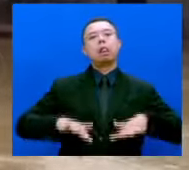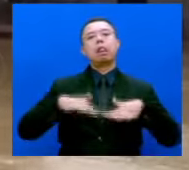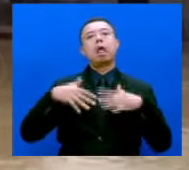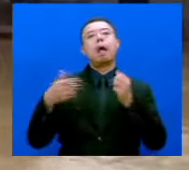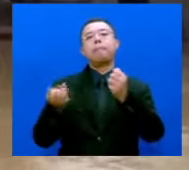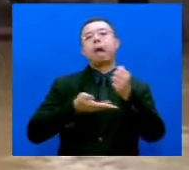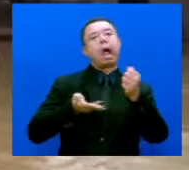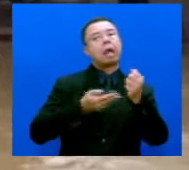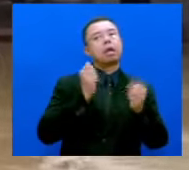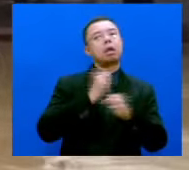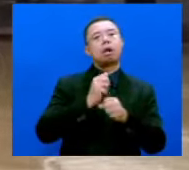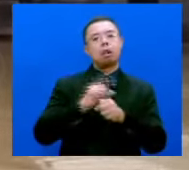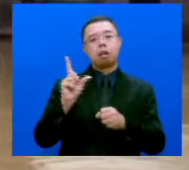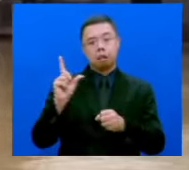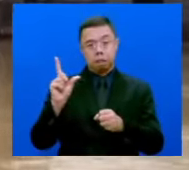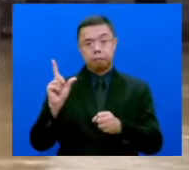panen.